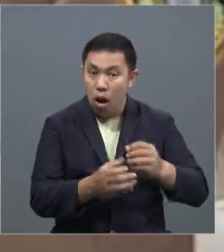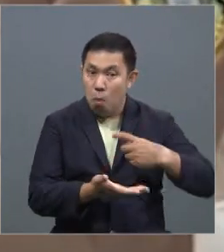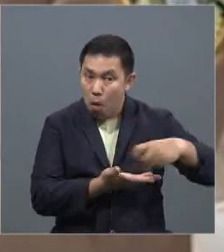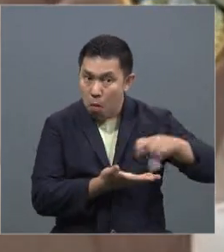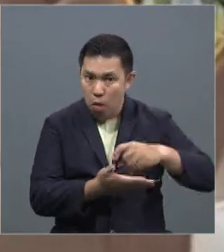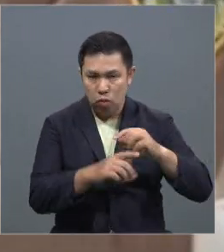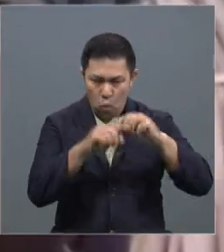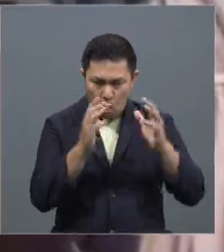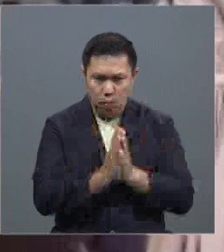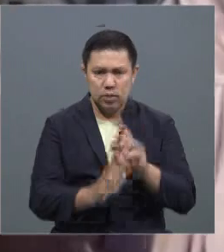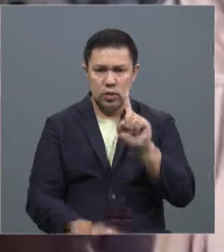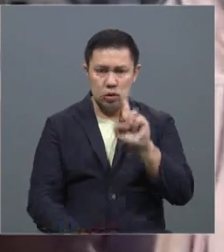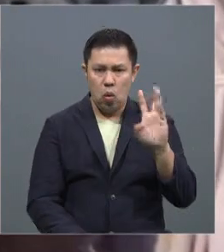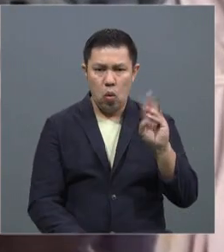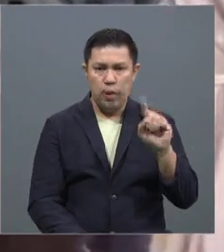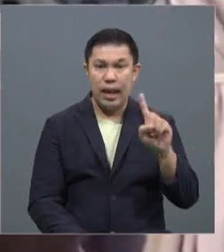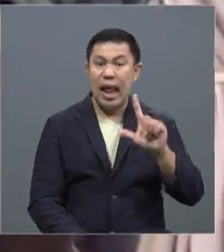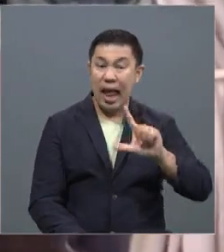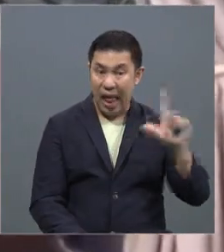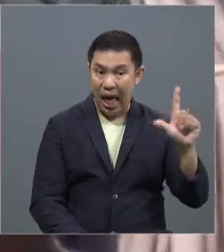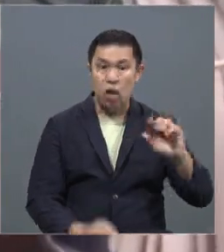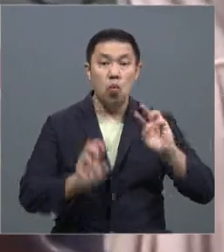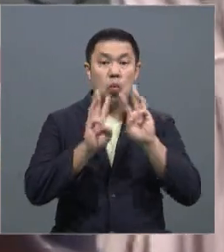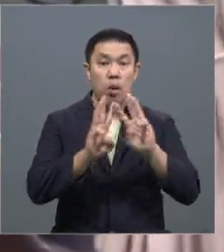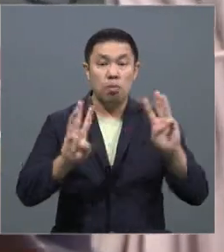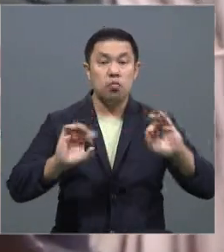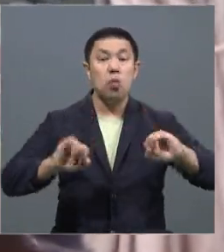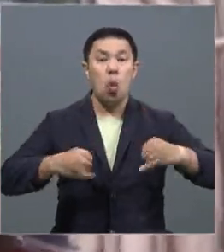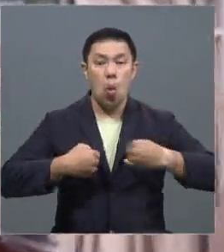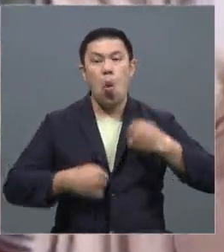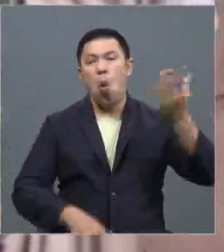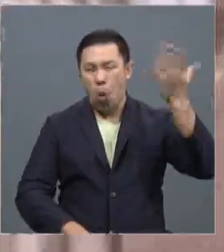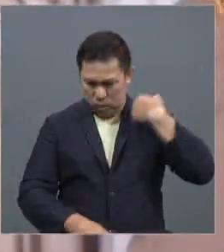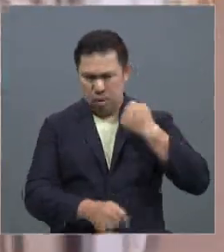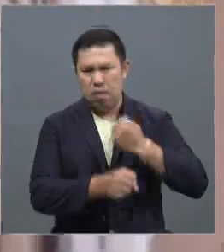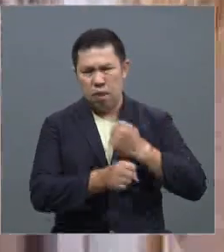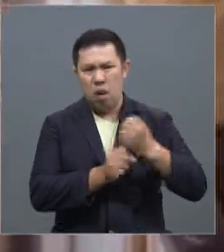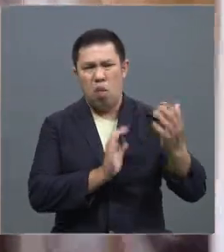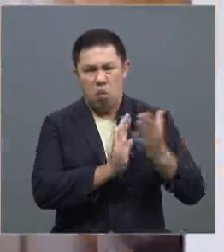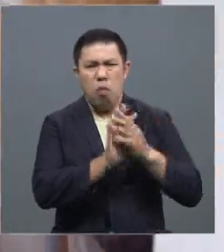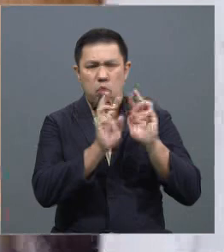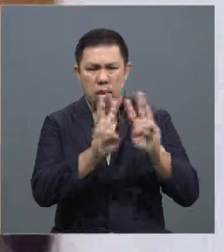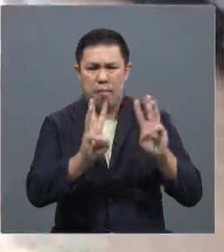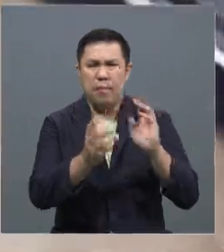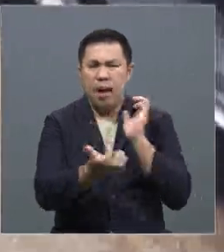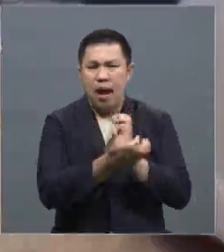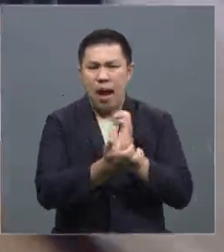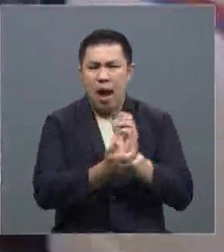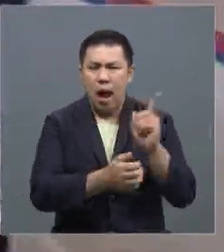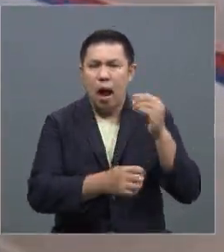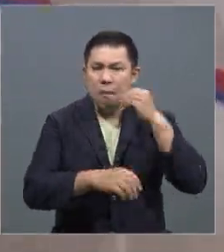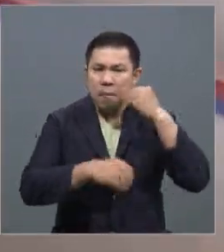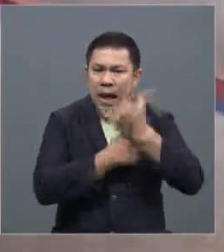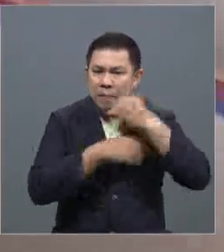161ล้านบาทเจ้าของเว็บสารภาพว่าเคยทำงานให้กับเว็บพนันออนไลน์ในฝั่งประเทศเพื่อนบ้านแล้วก็ผัน